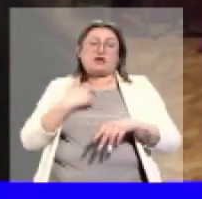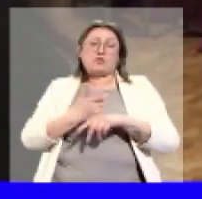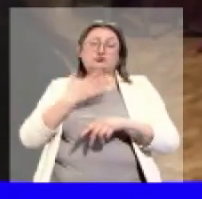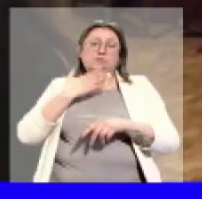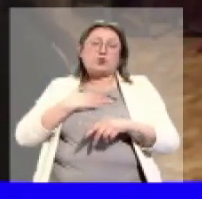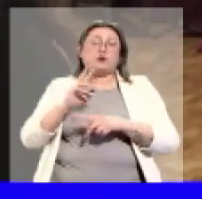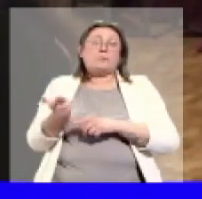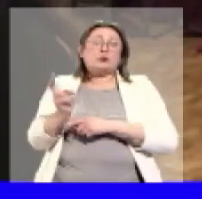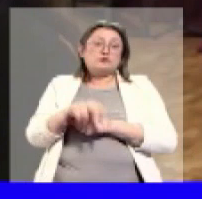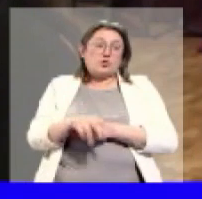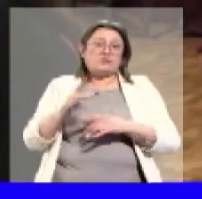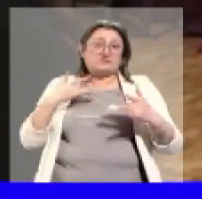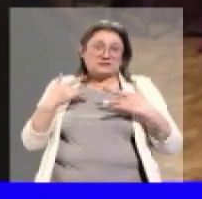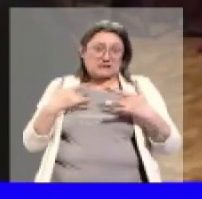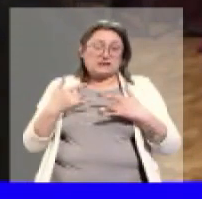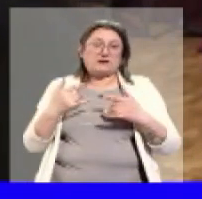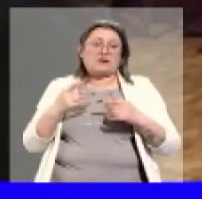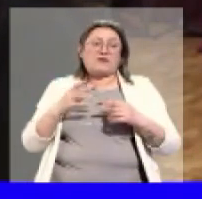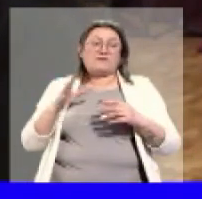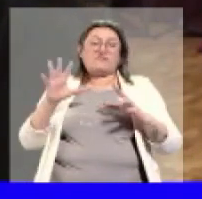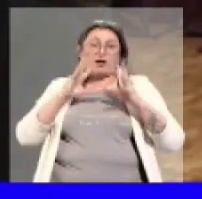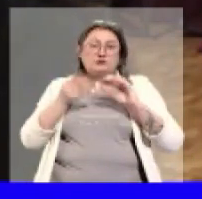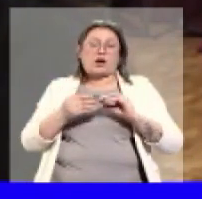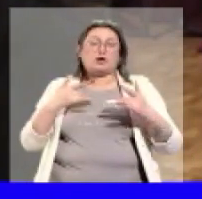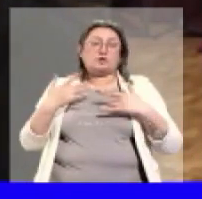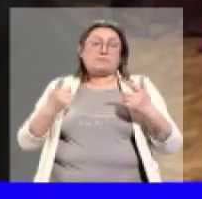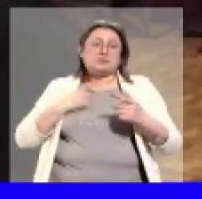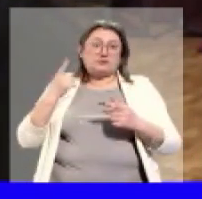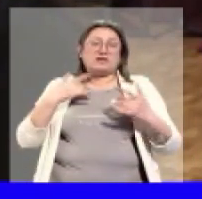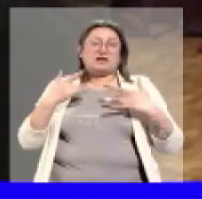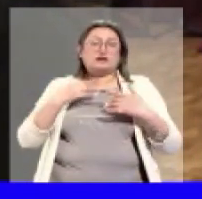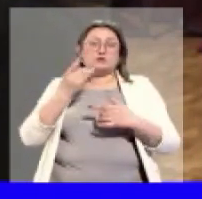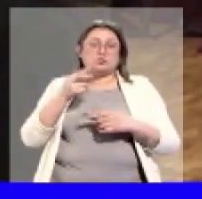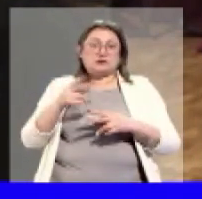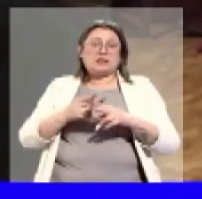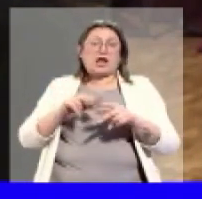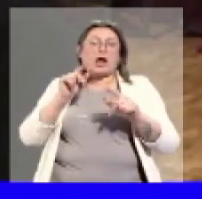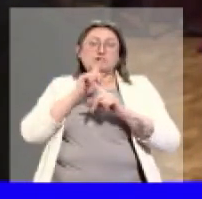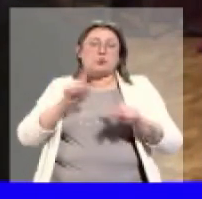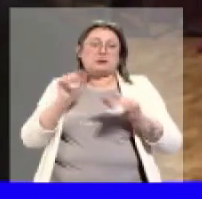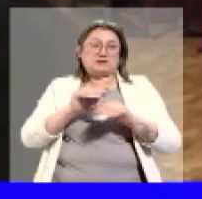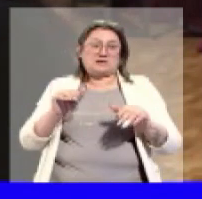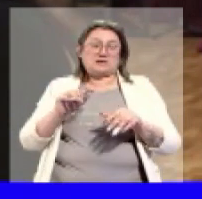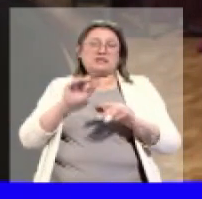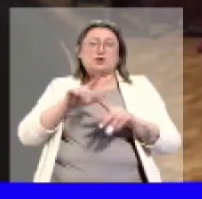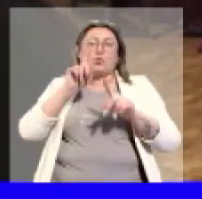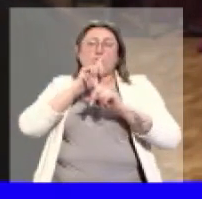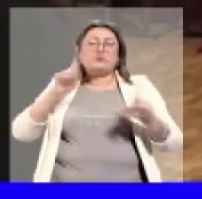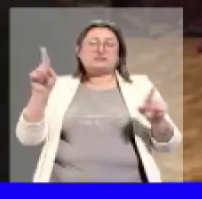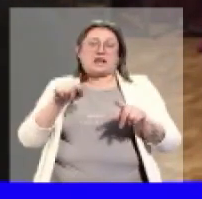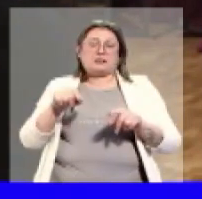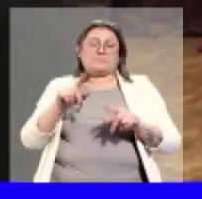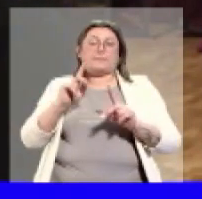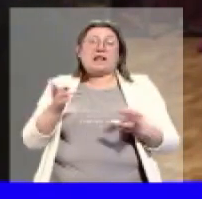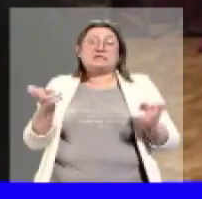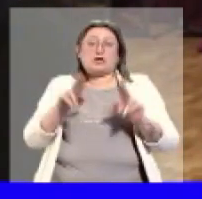люблю. Тем, кто пришел в театр, вообще в актерское мастерство, в театральной студии, это особенные дети, я всегда говорю, дети-универсалы. И тот,